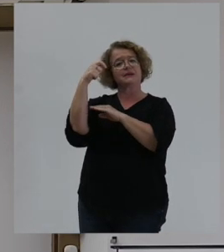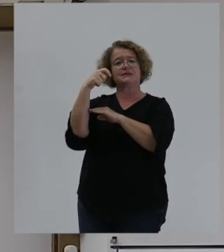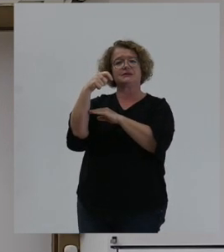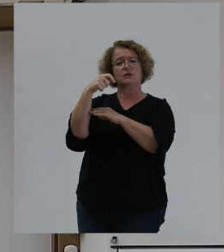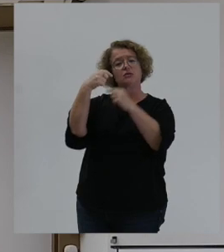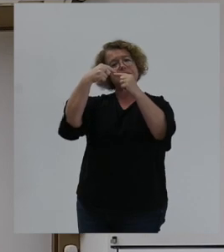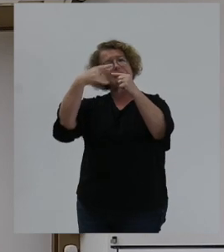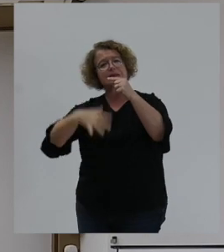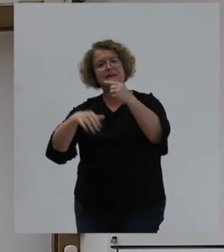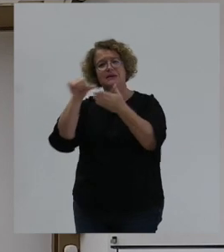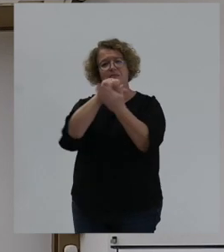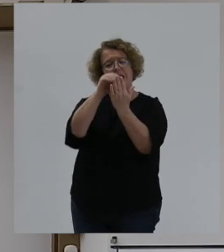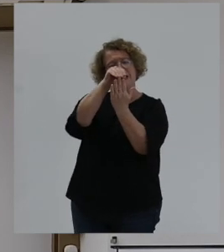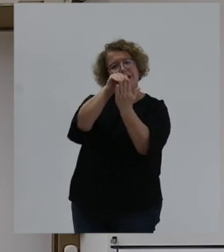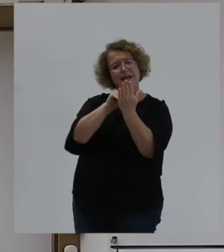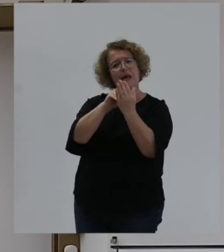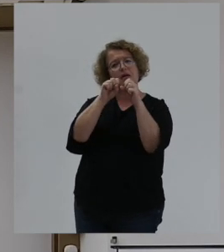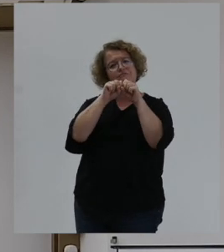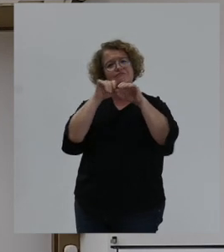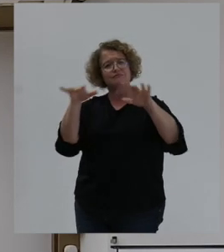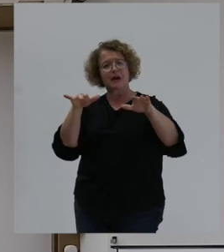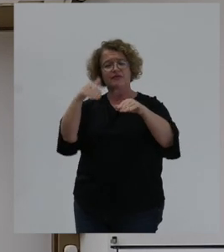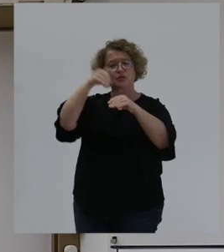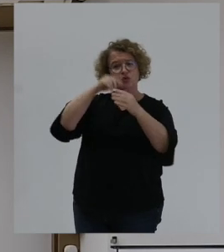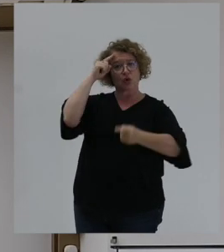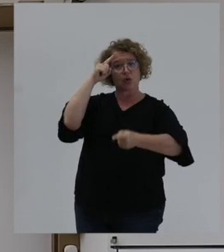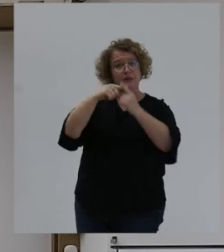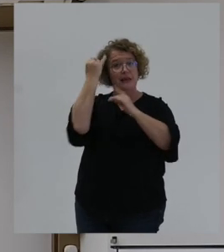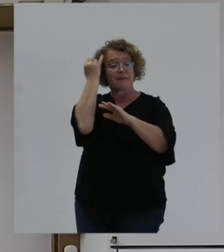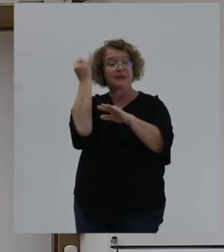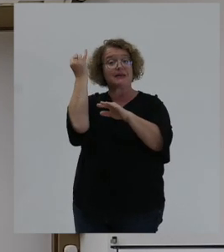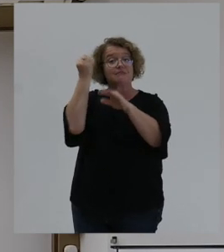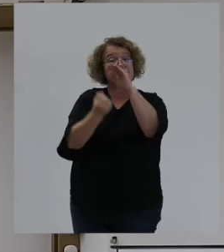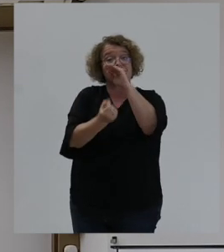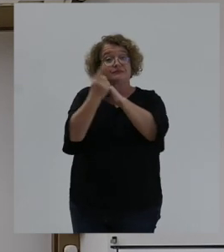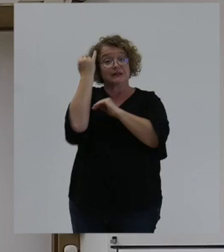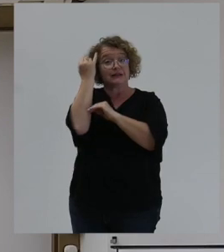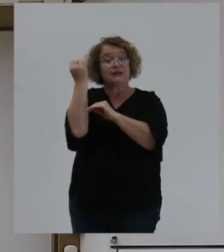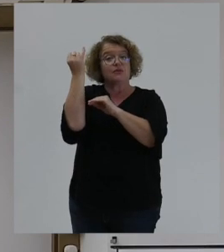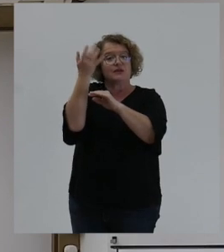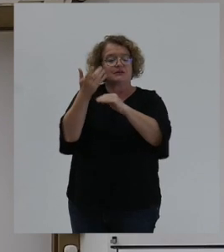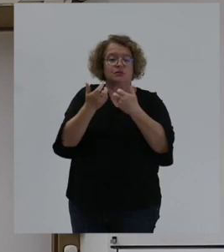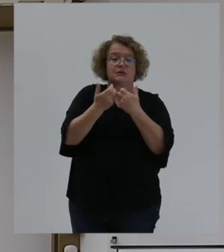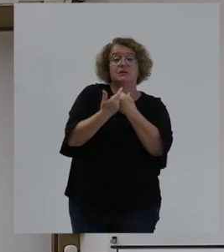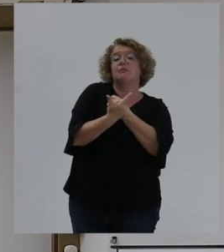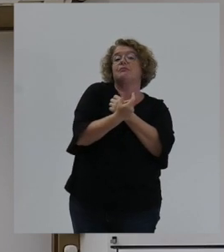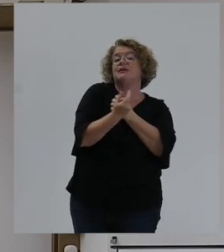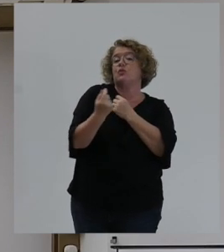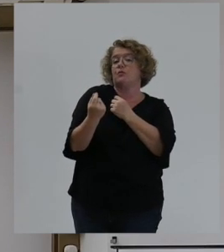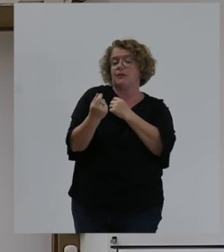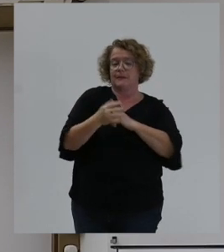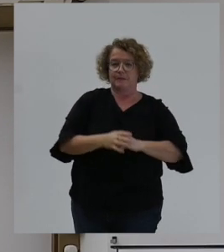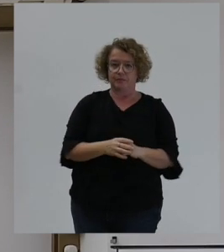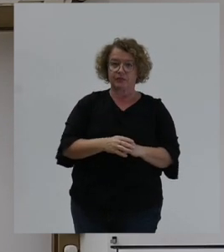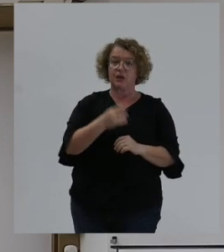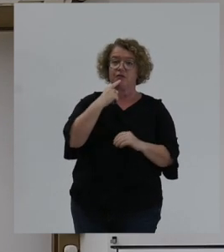mail où on a vu apparaître une innovation, on la voit moins depuis quelques temps, qui est des binômes. C'est-à-dire que